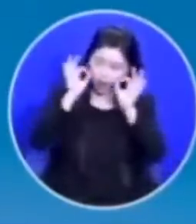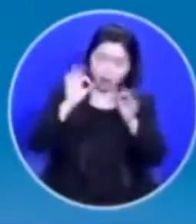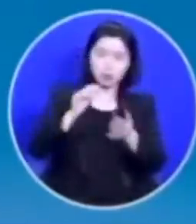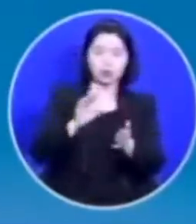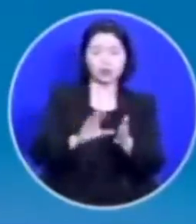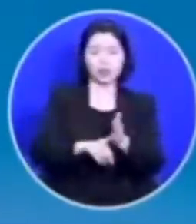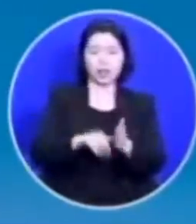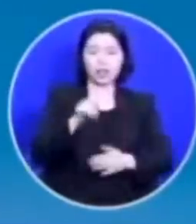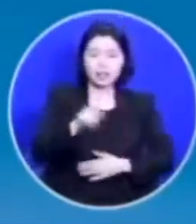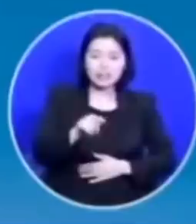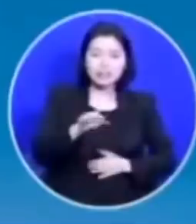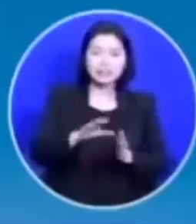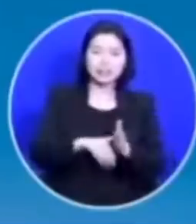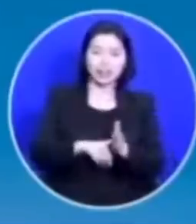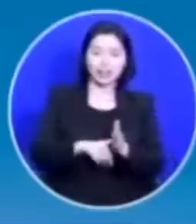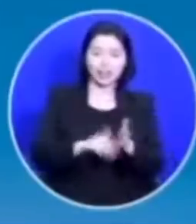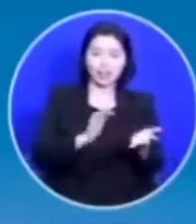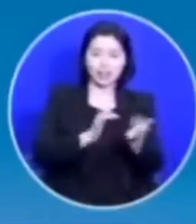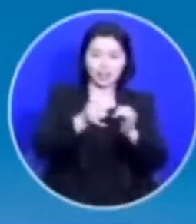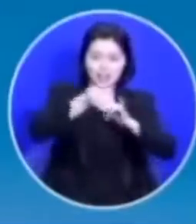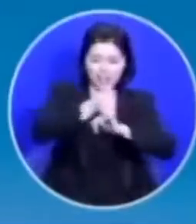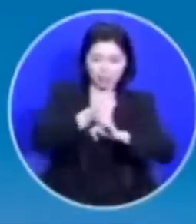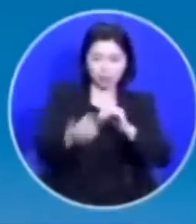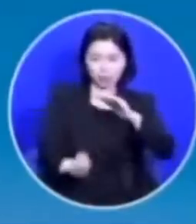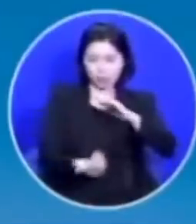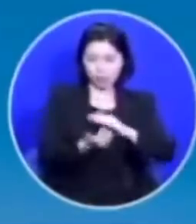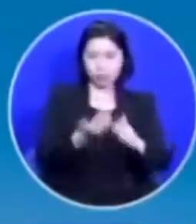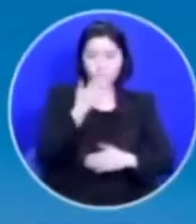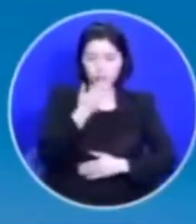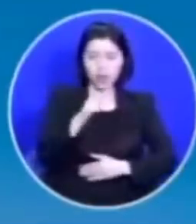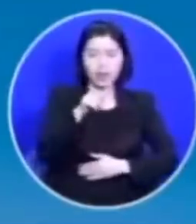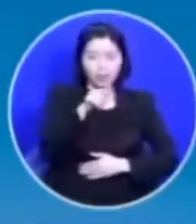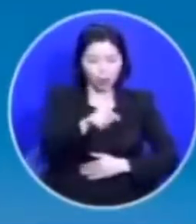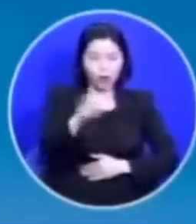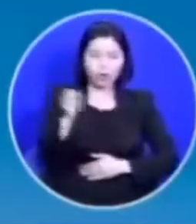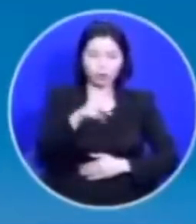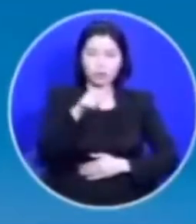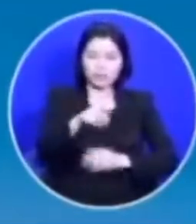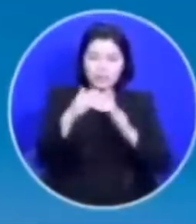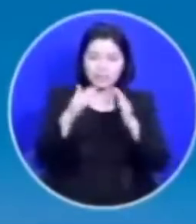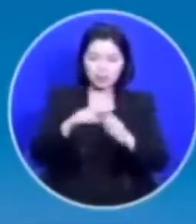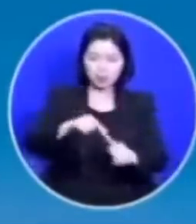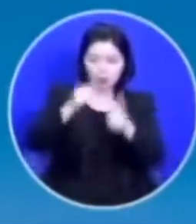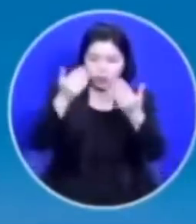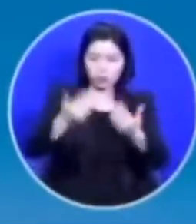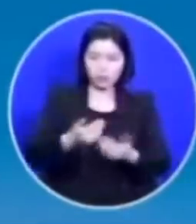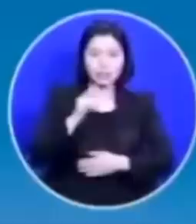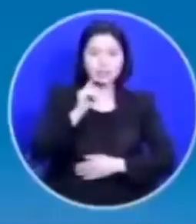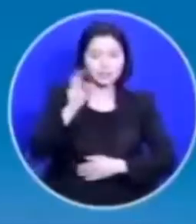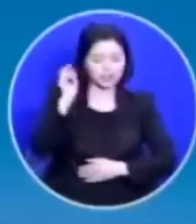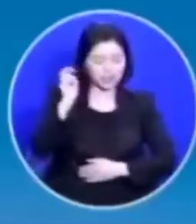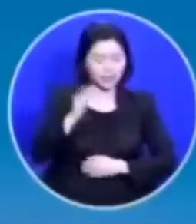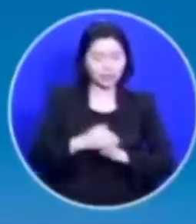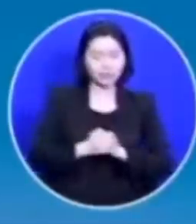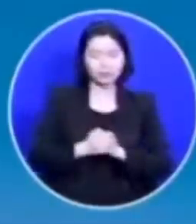그때 약속 이루어지는 겁니다 너와 네 집이 구원을 받을 것이라